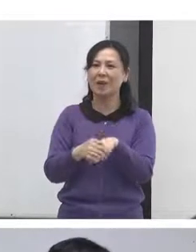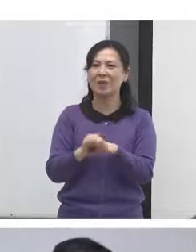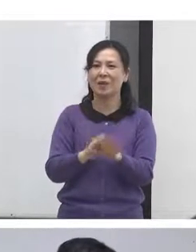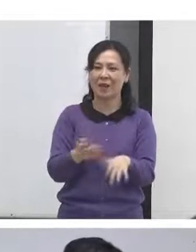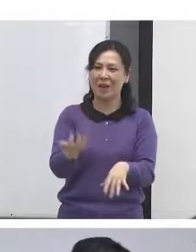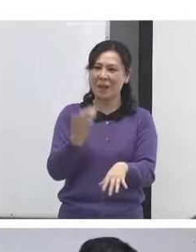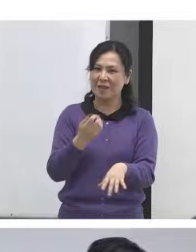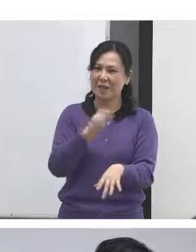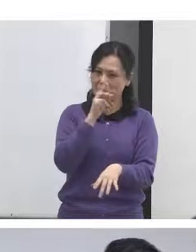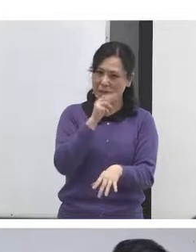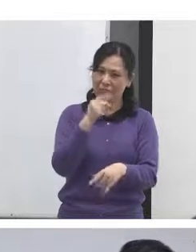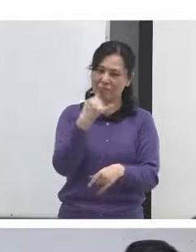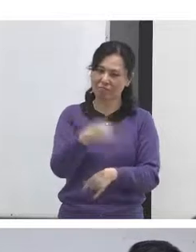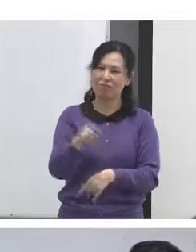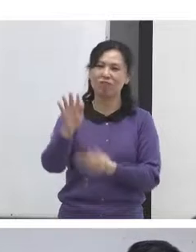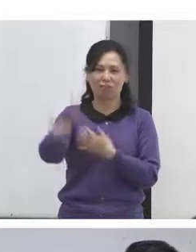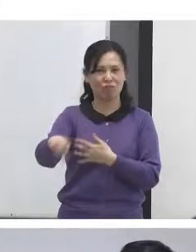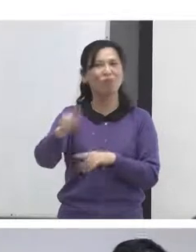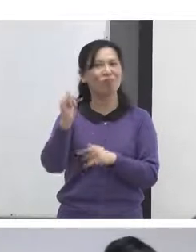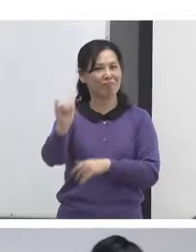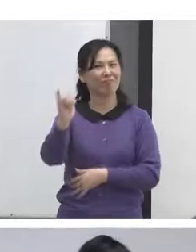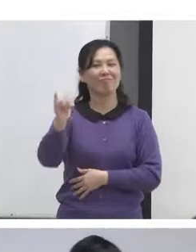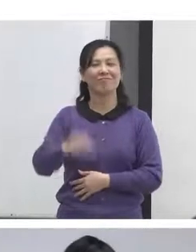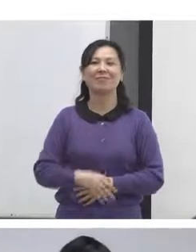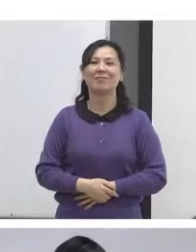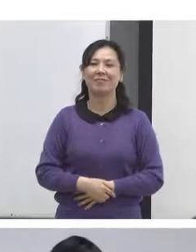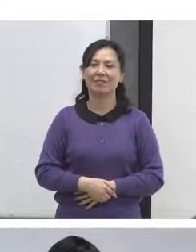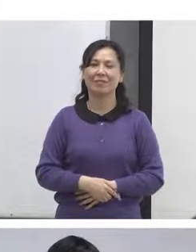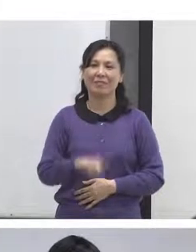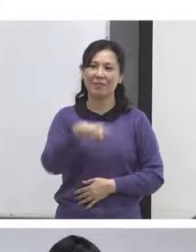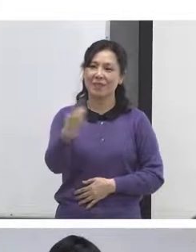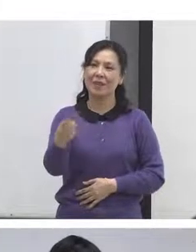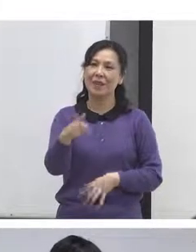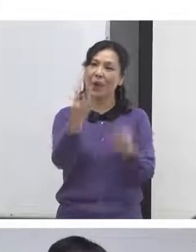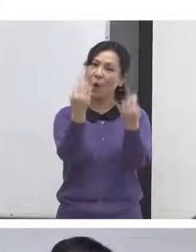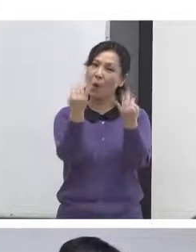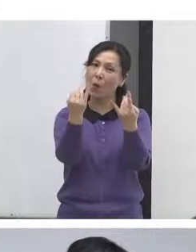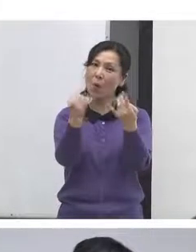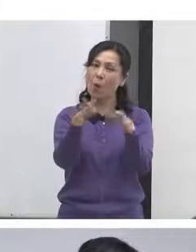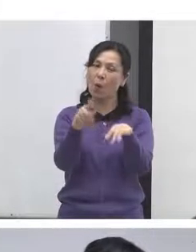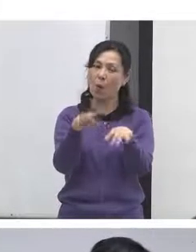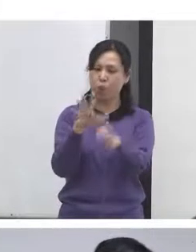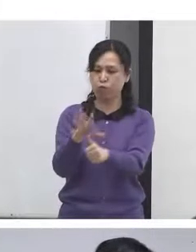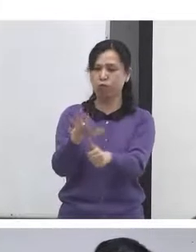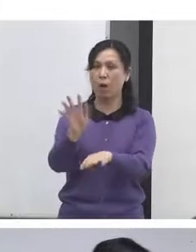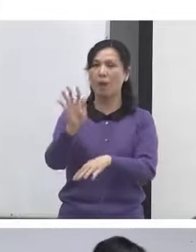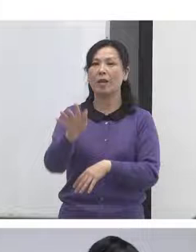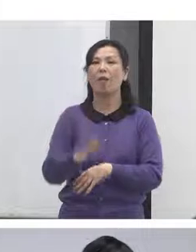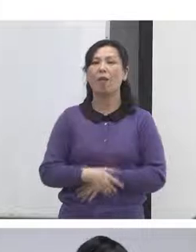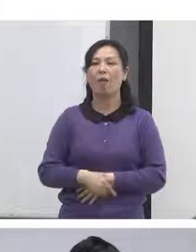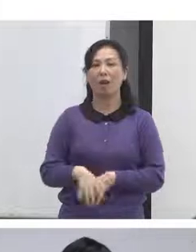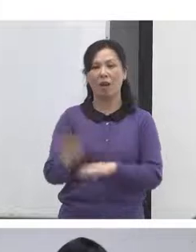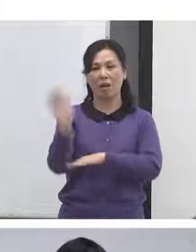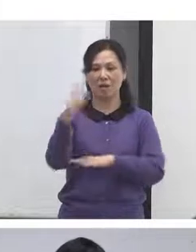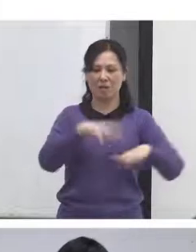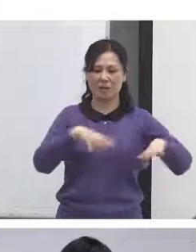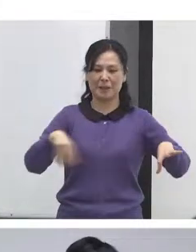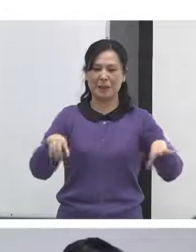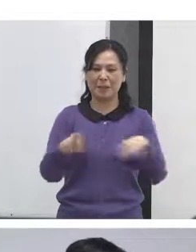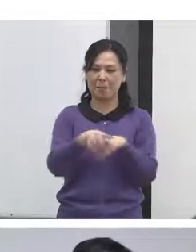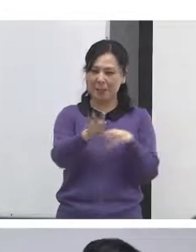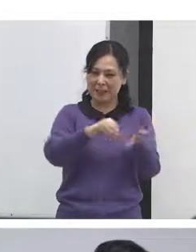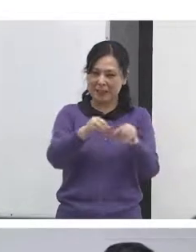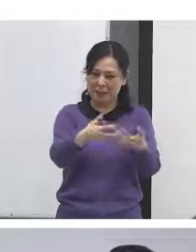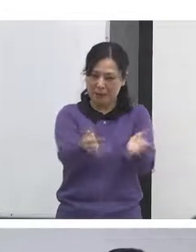不错。然后再来就是有数量 KPI 的要求，所以很多的机关就很懂得去把资料集拆成非常非常